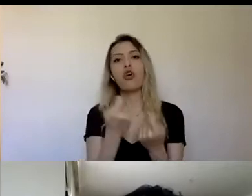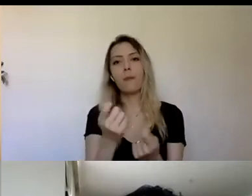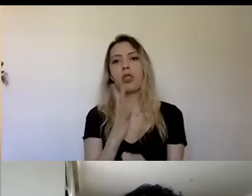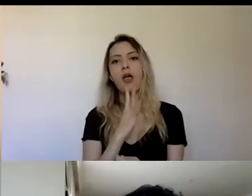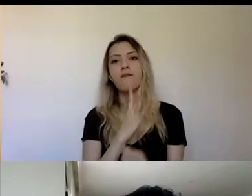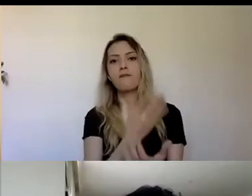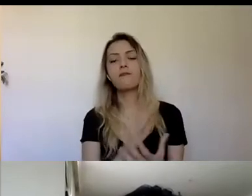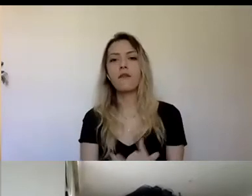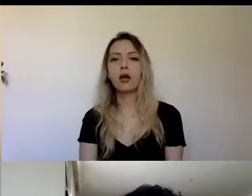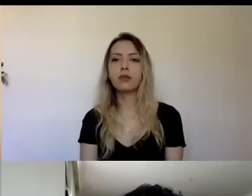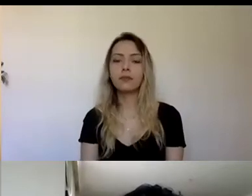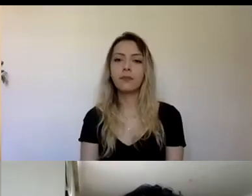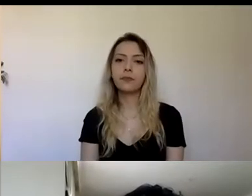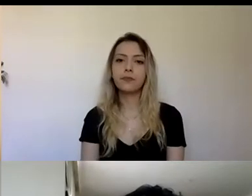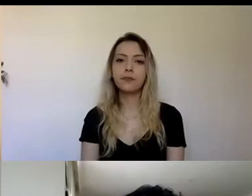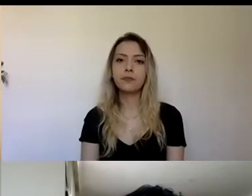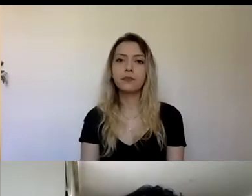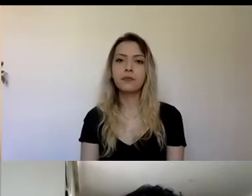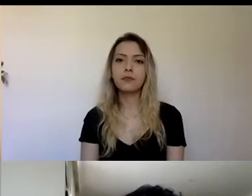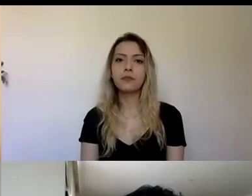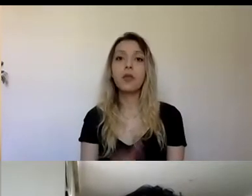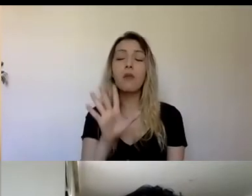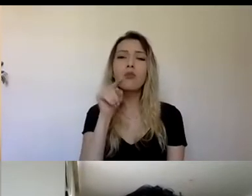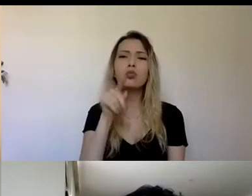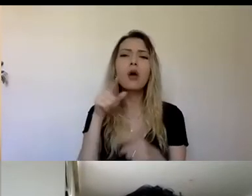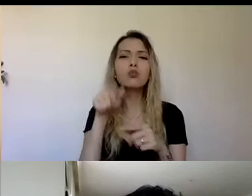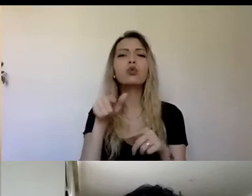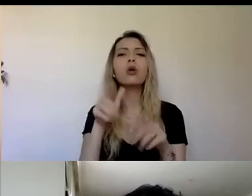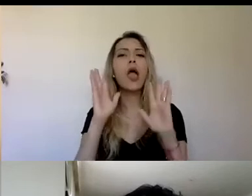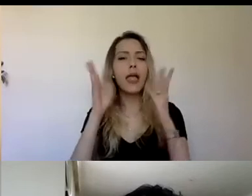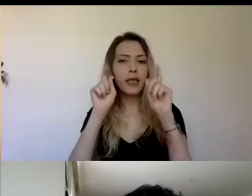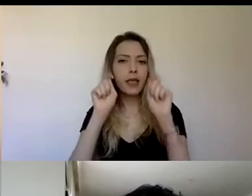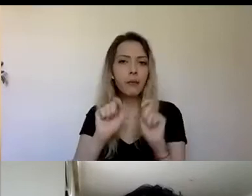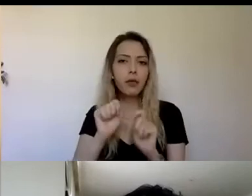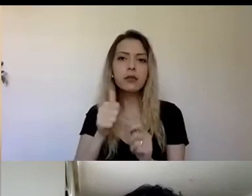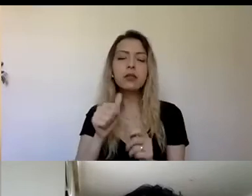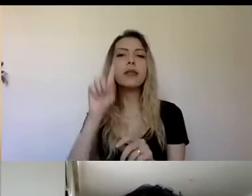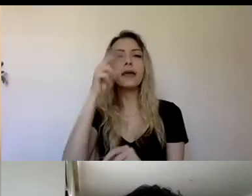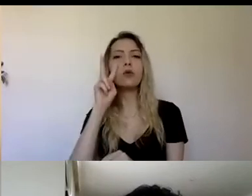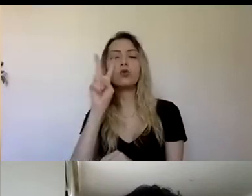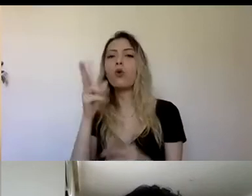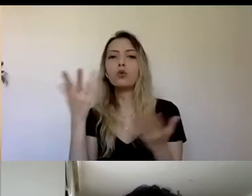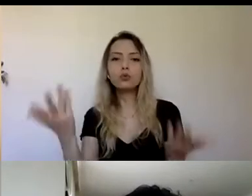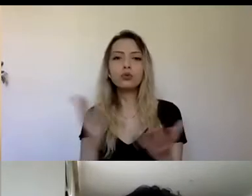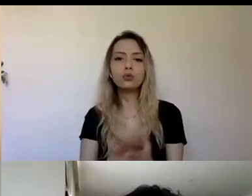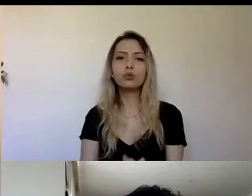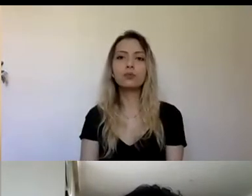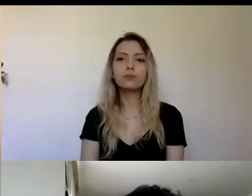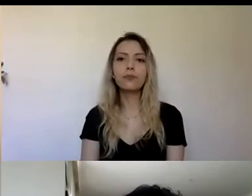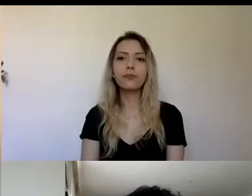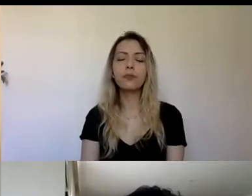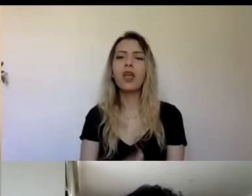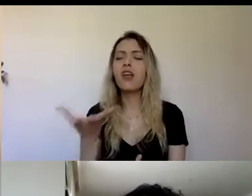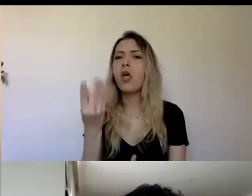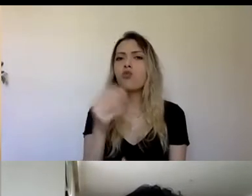Fakat burada bu faaliyet yapıldığında tek gördüğümüz ya da çok insanın